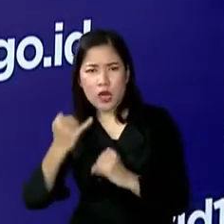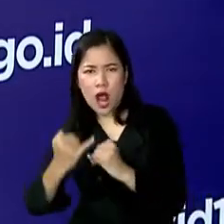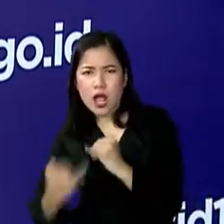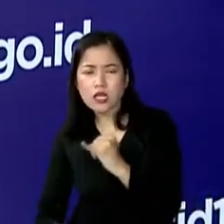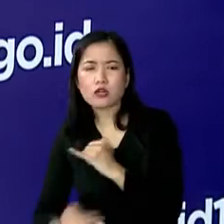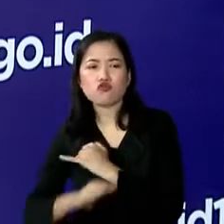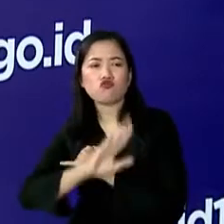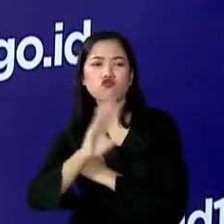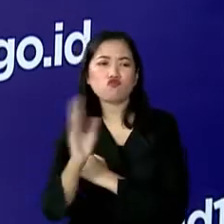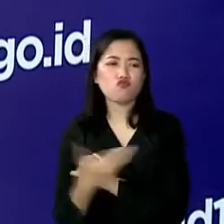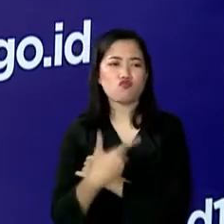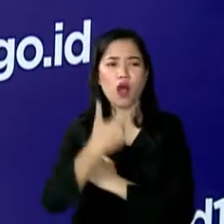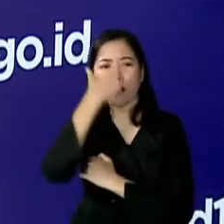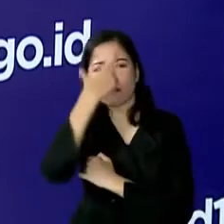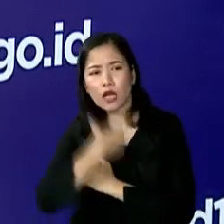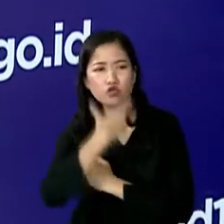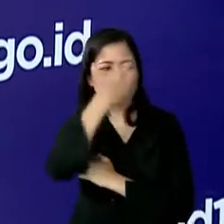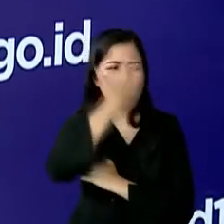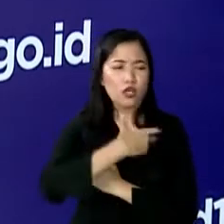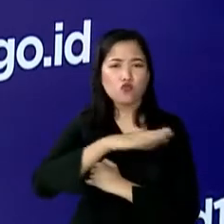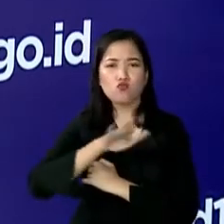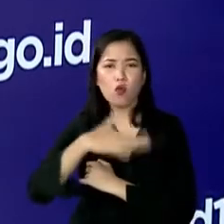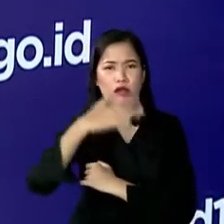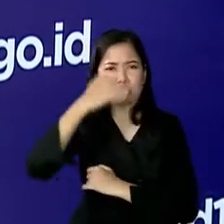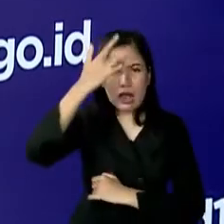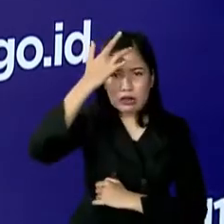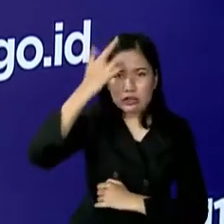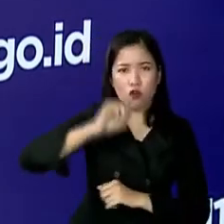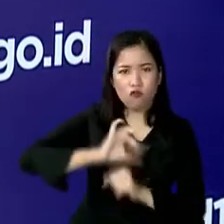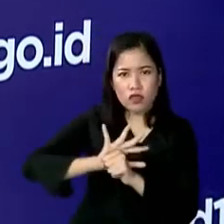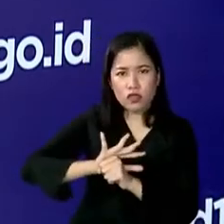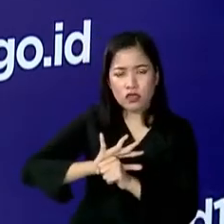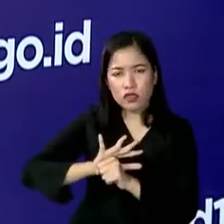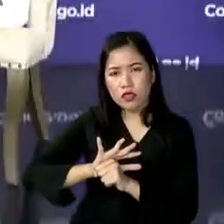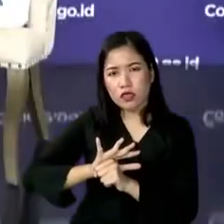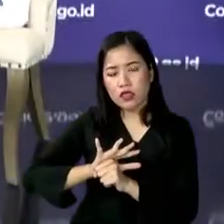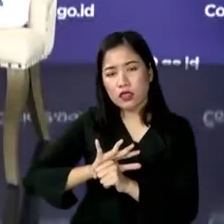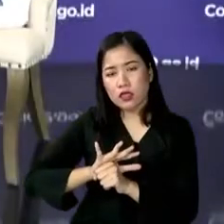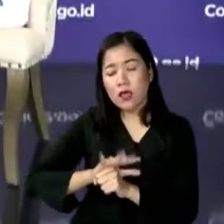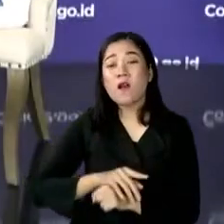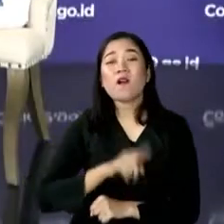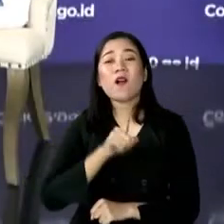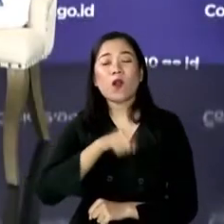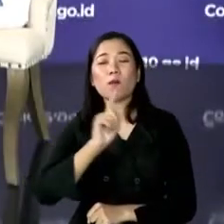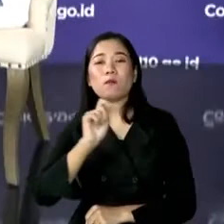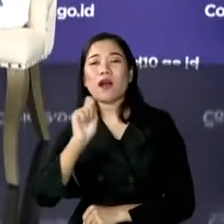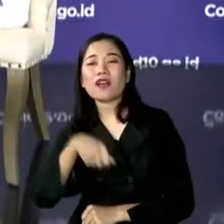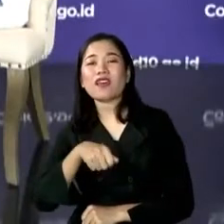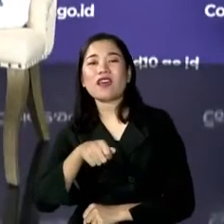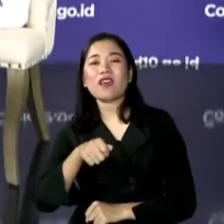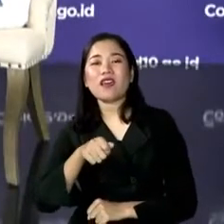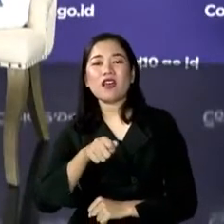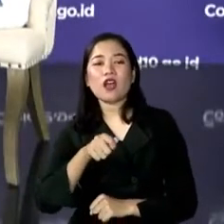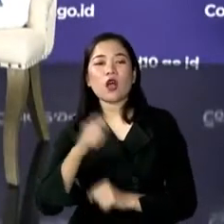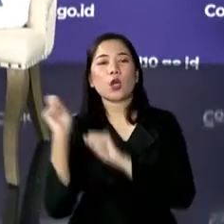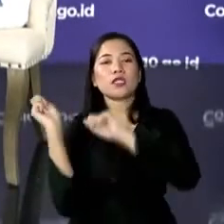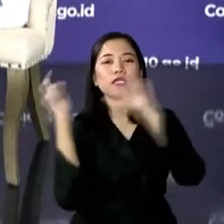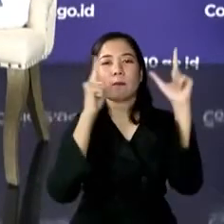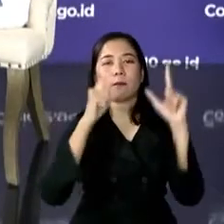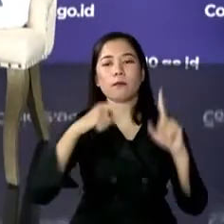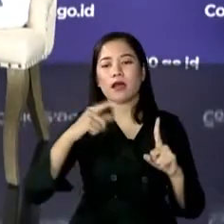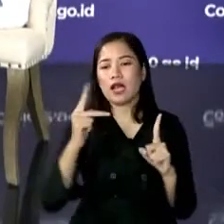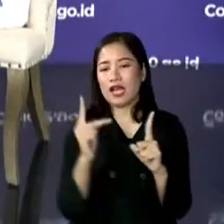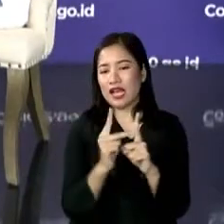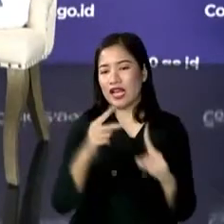semua umat manusia di dunia ini terinfeksi juga ya kalau menurut konsep Heart immunity hari immunity